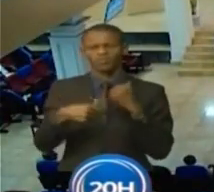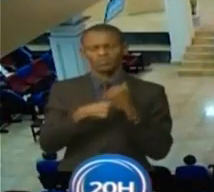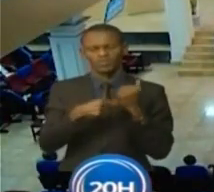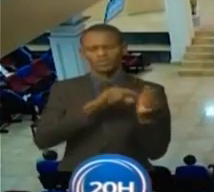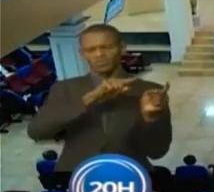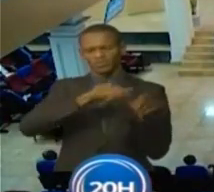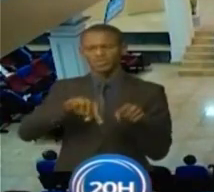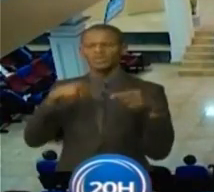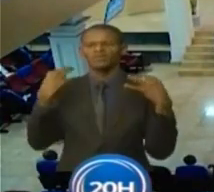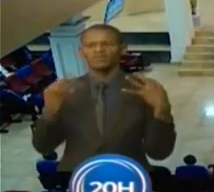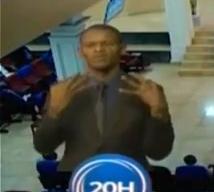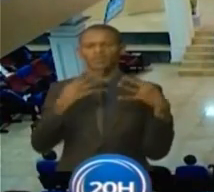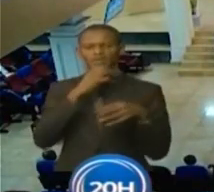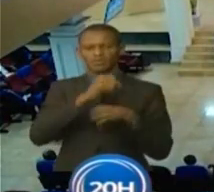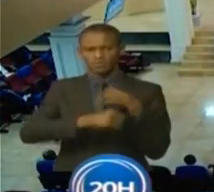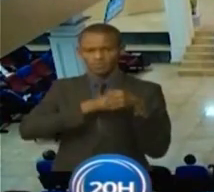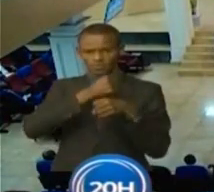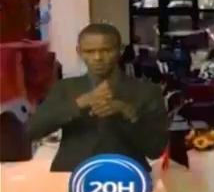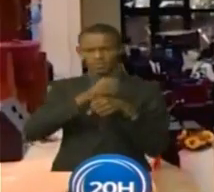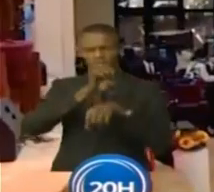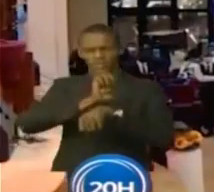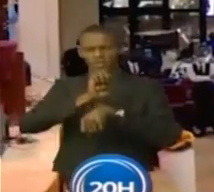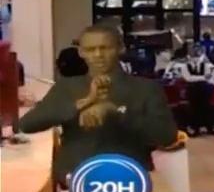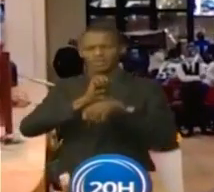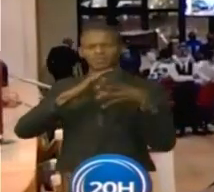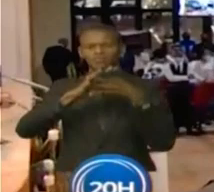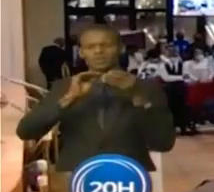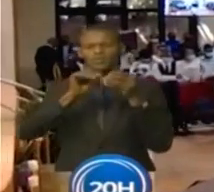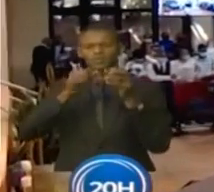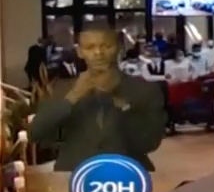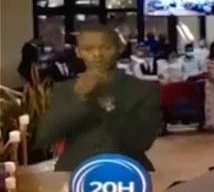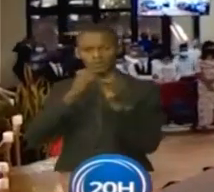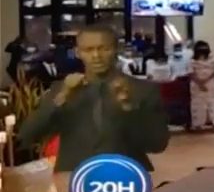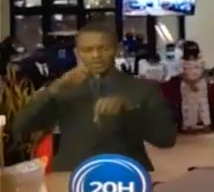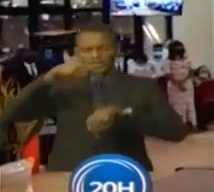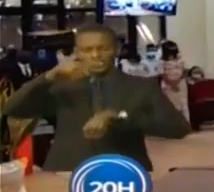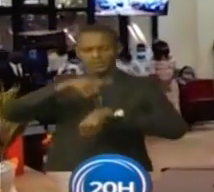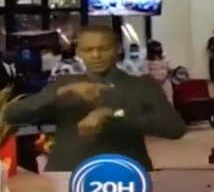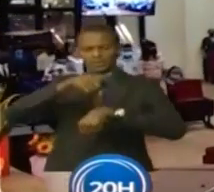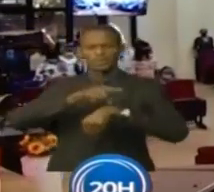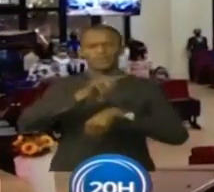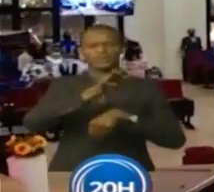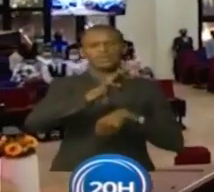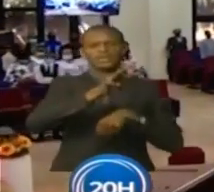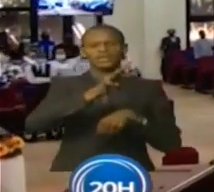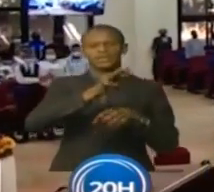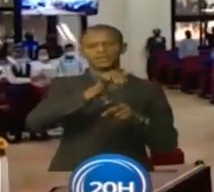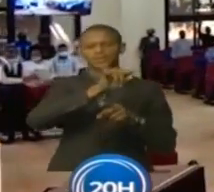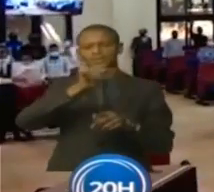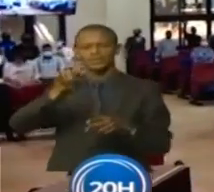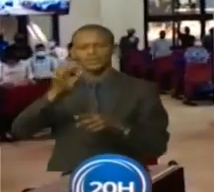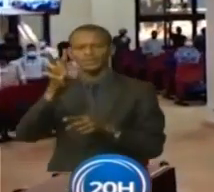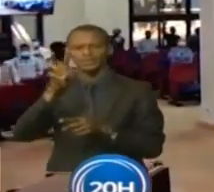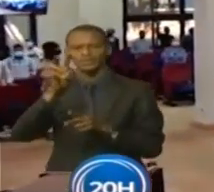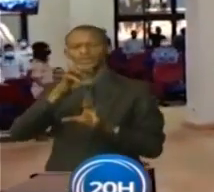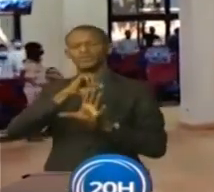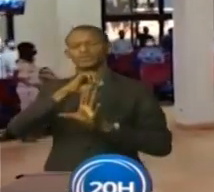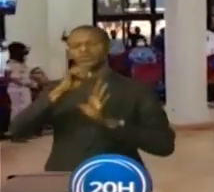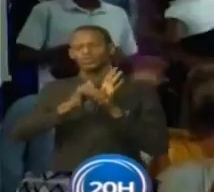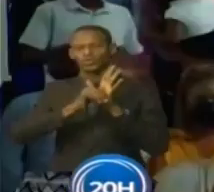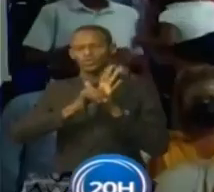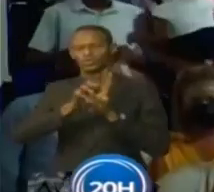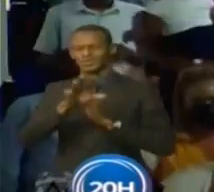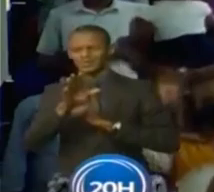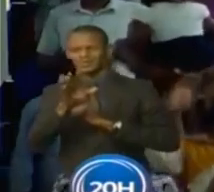centre évangélique francophone Parole du Salut du 4 au 6 octobre 2023 des 17h à 19h et la